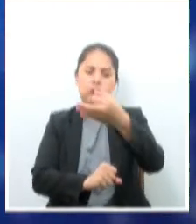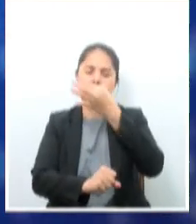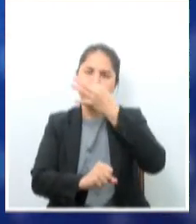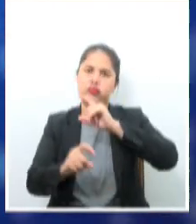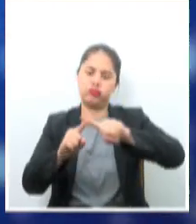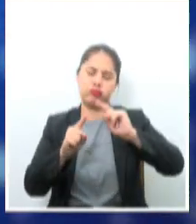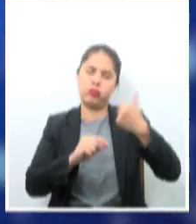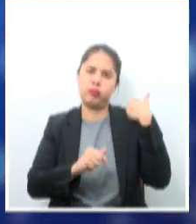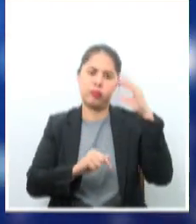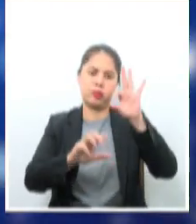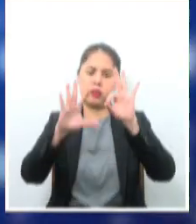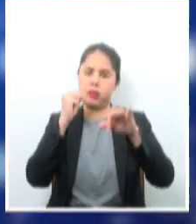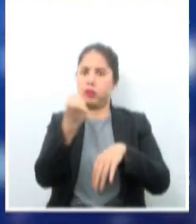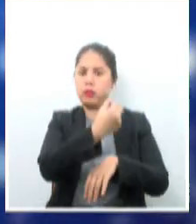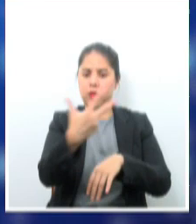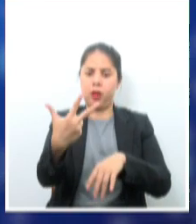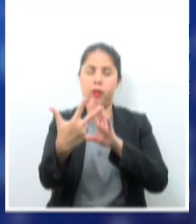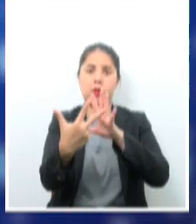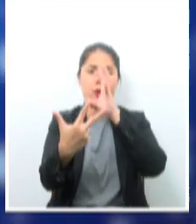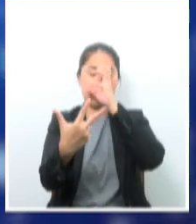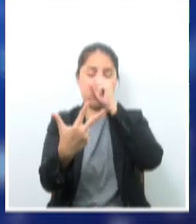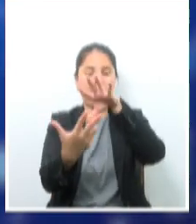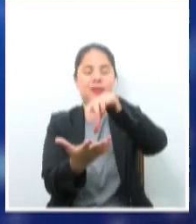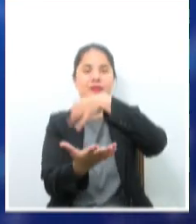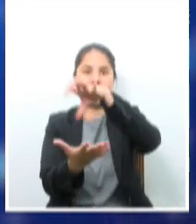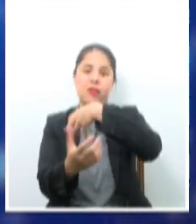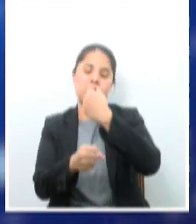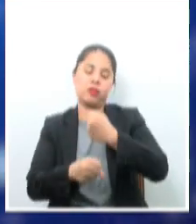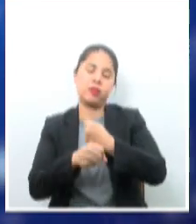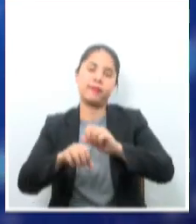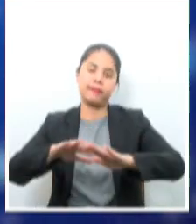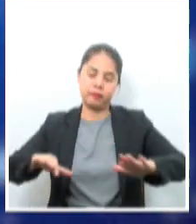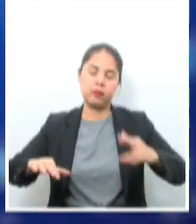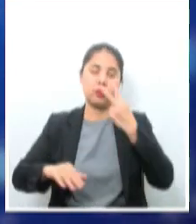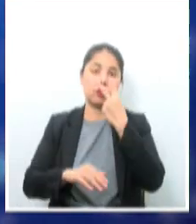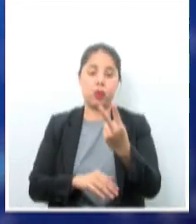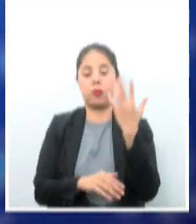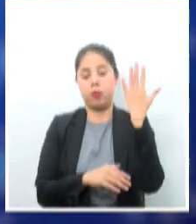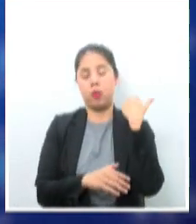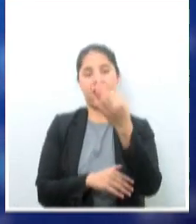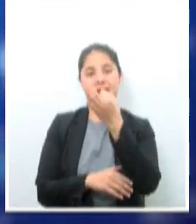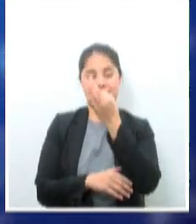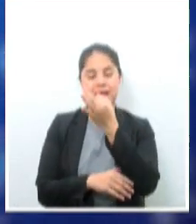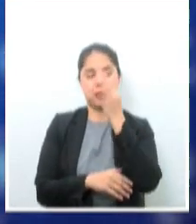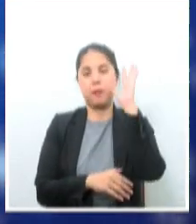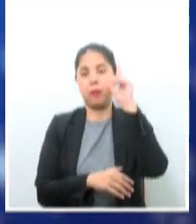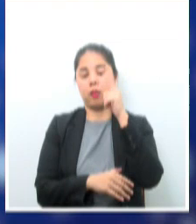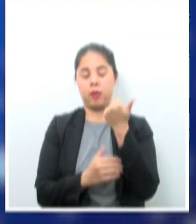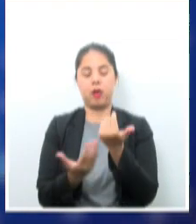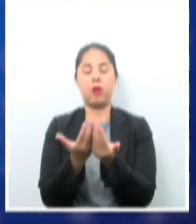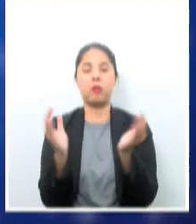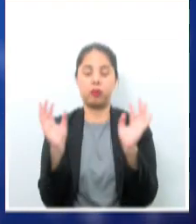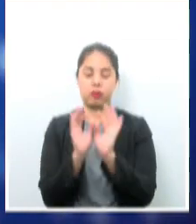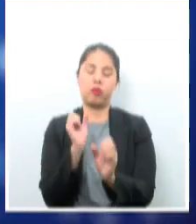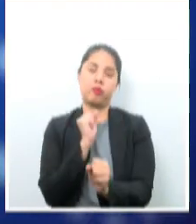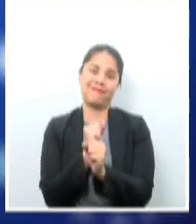ยสัก3อาชีพแล้วมาเล่าให้คุณครูฟังหน่อยนะครับเป็นการเปิดโลกกว้างให้กับเด็กๆนะครับจากที่เดิมเด็กๆอาจจะรู้จักอาชีพที่คุณพ่อคุณแม่ทำหรือว่าสิ่